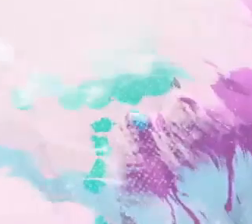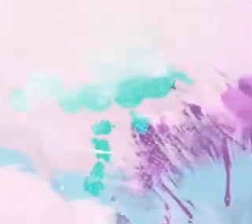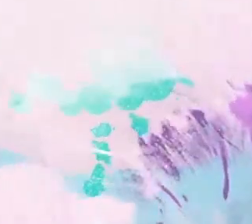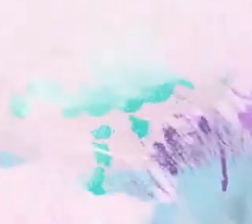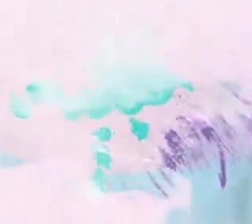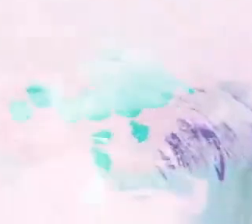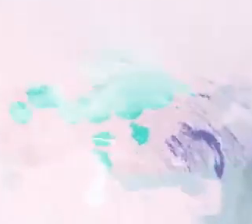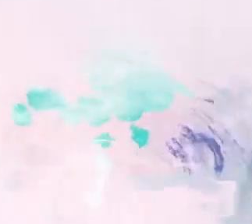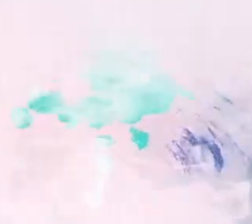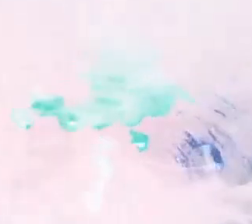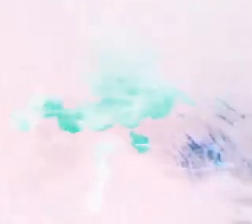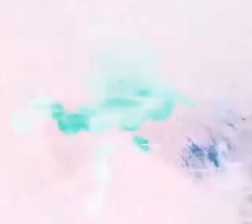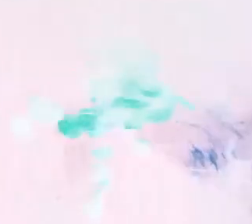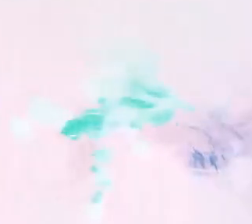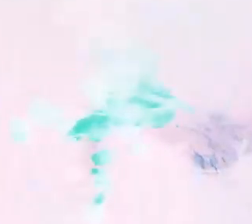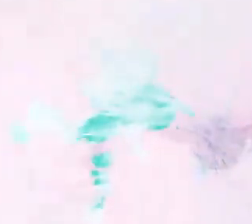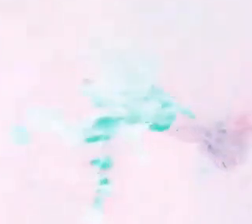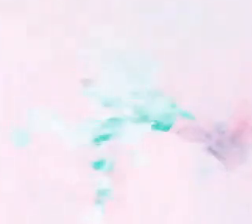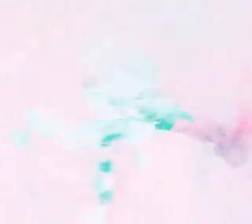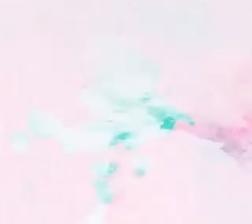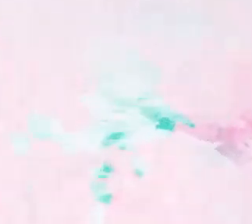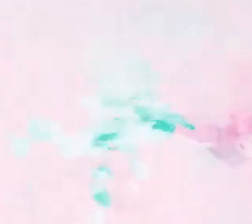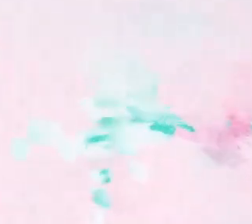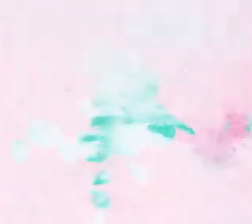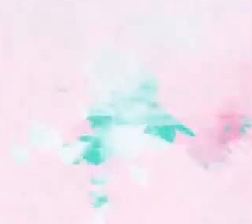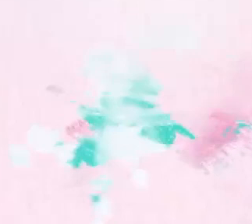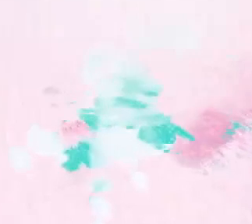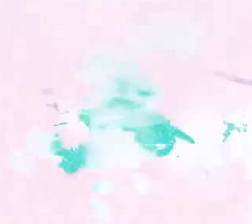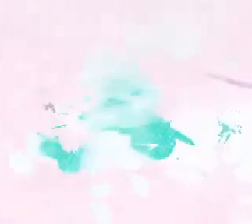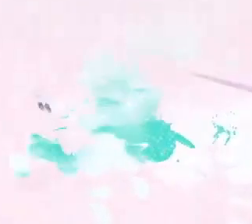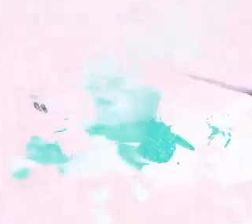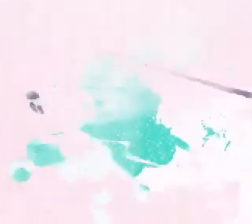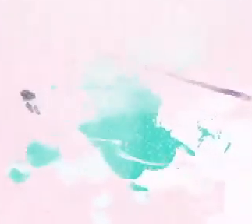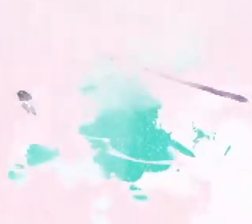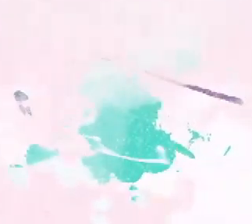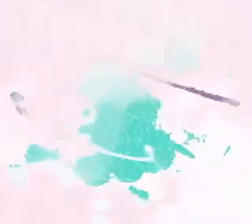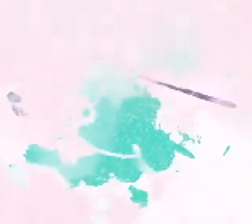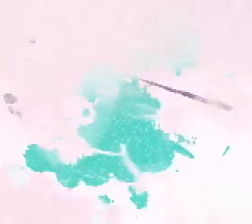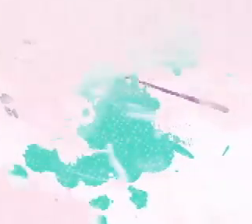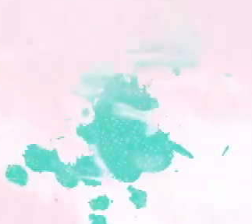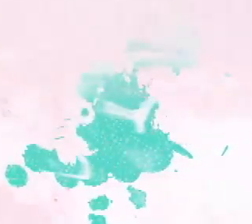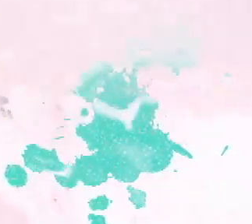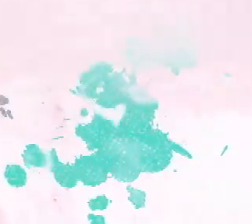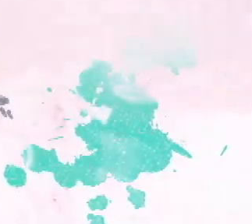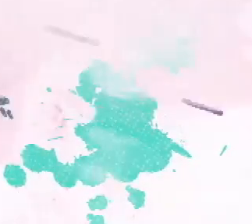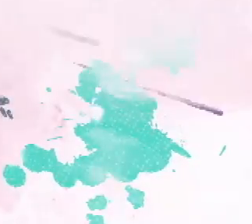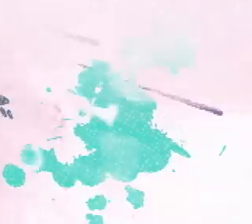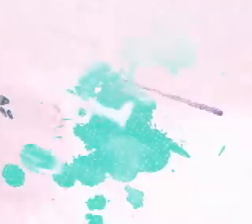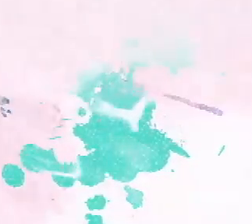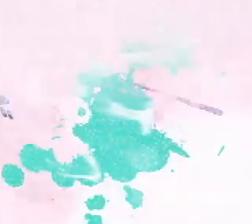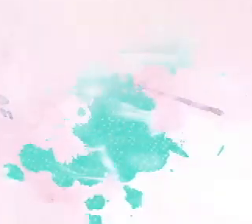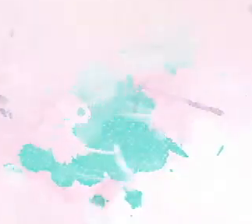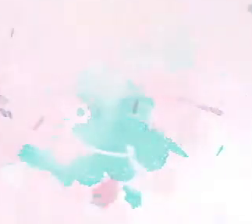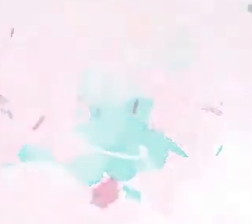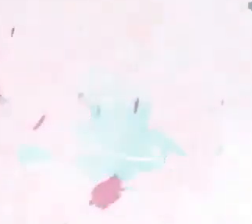Rancangan Santapan Jiwa My Quran Time ini dibawakan oleh MFDM Group of Companies, 3Q Equestrian dan Fraser